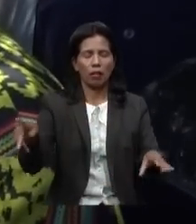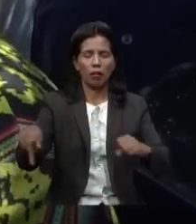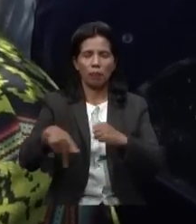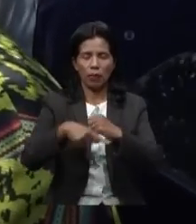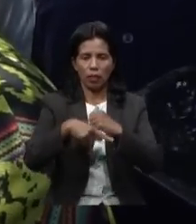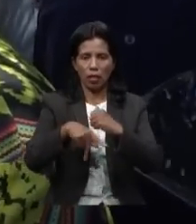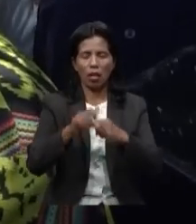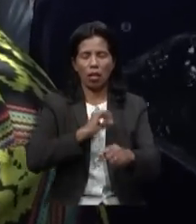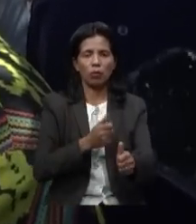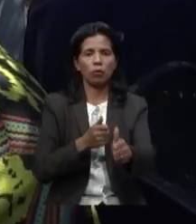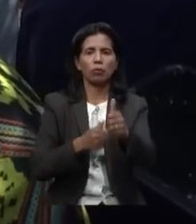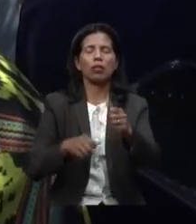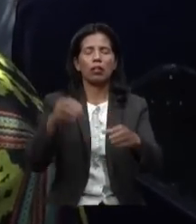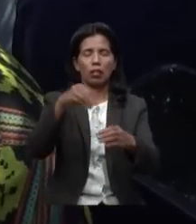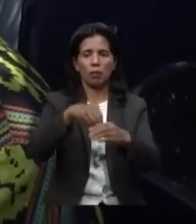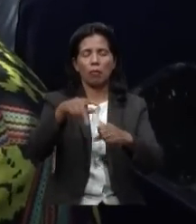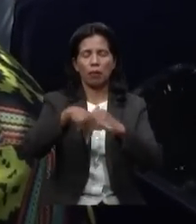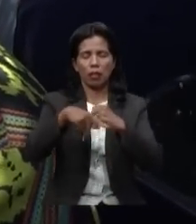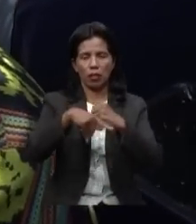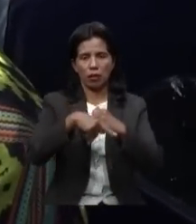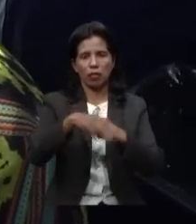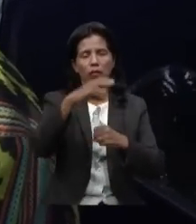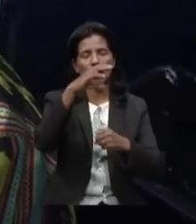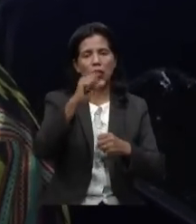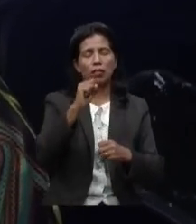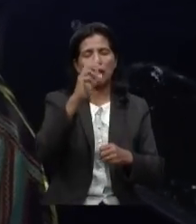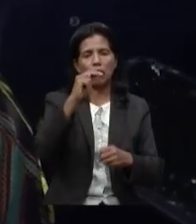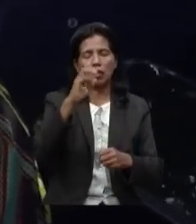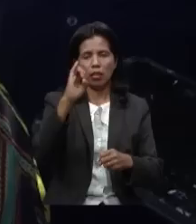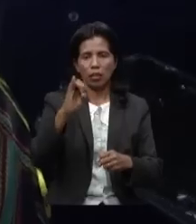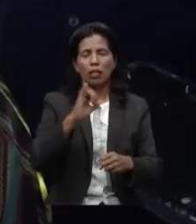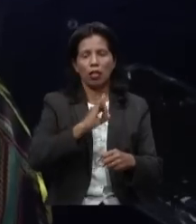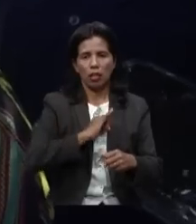ja SNI ini how duvida o itu an